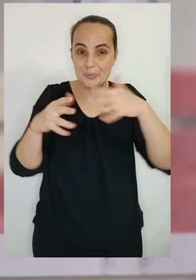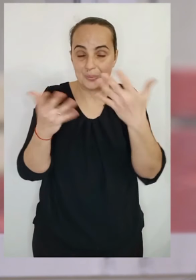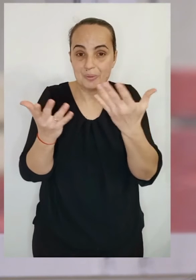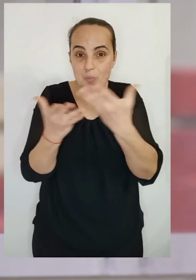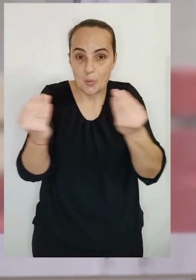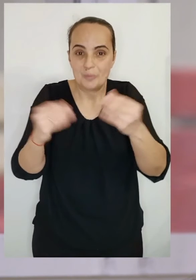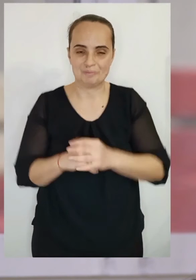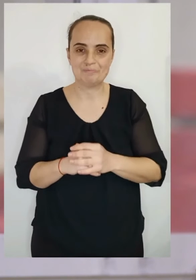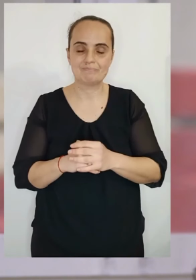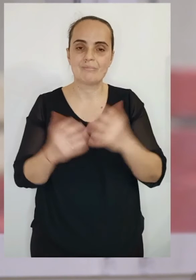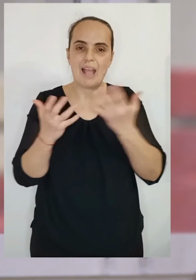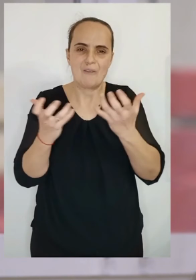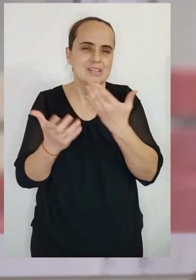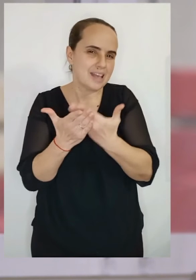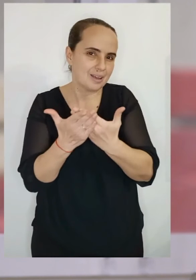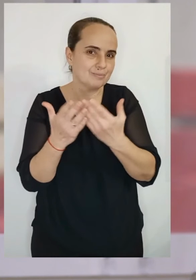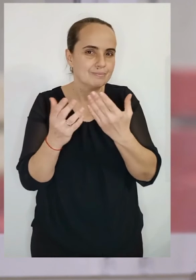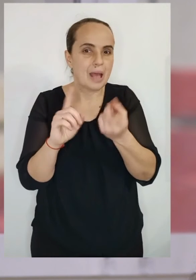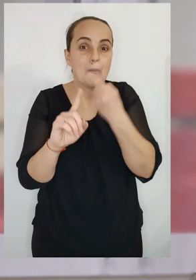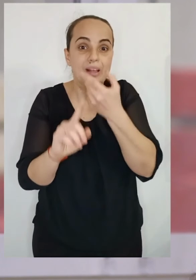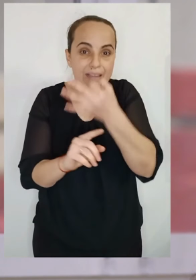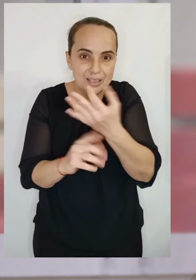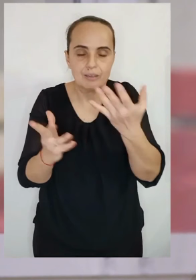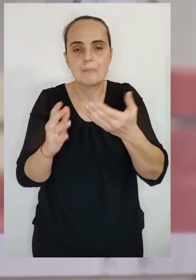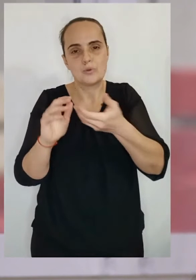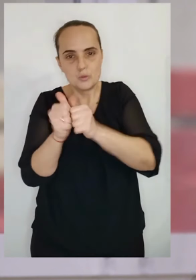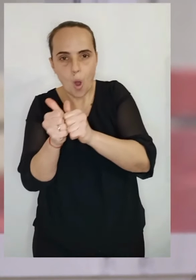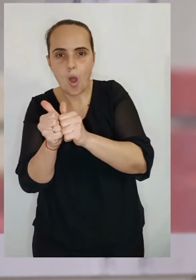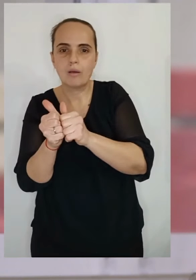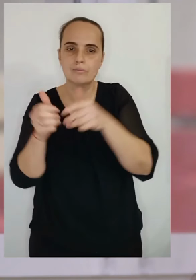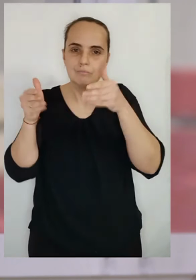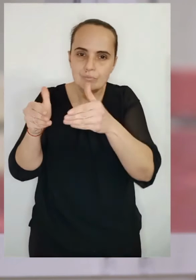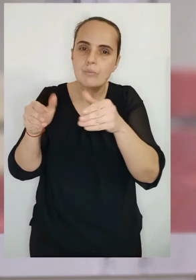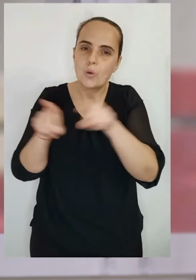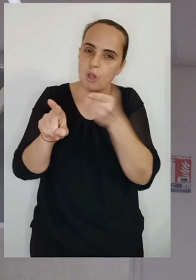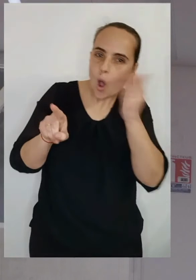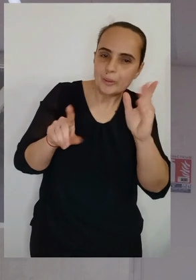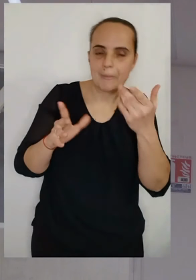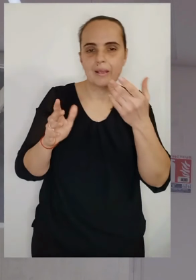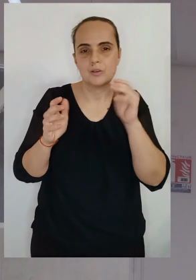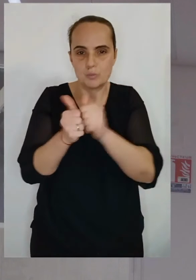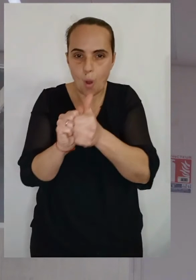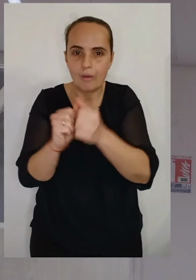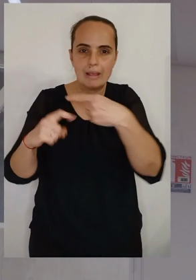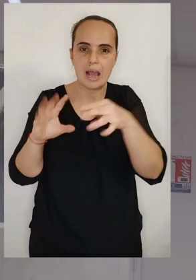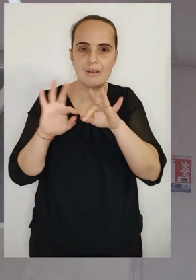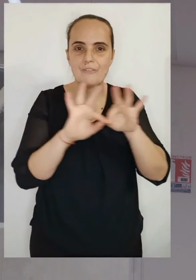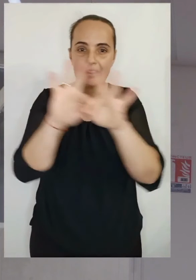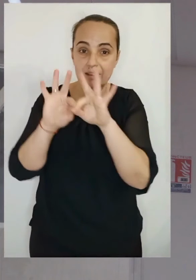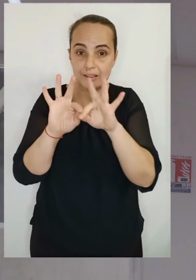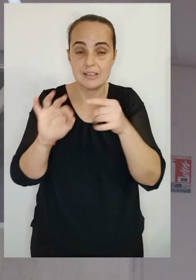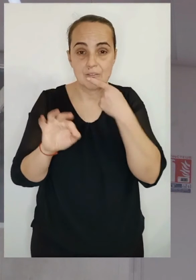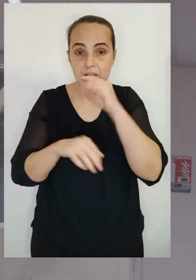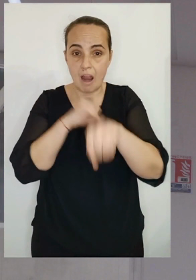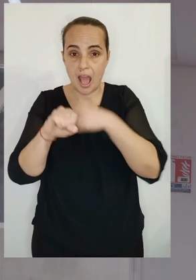j'avais envie. Et ça, je pense qu'il n'y a pas que le sport, mais le sport le permet, c'est que c'est un lieu de fraternité. En fait, vous avez